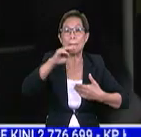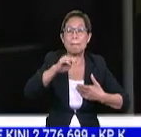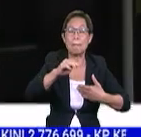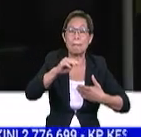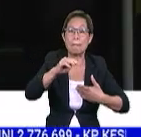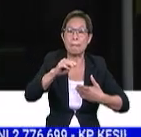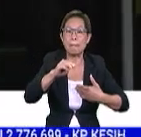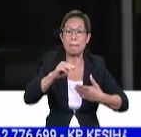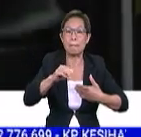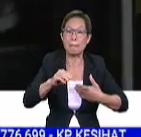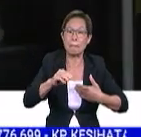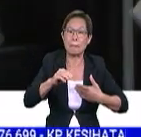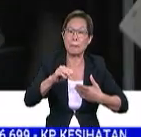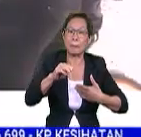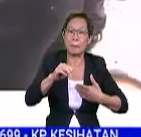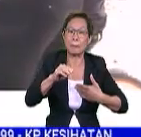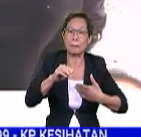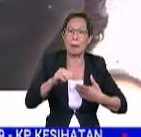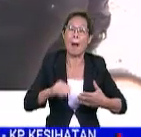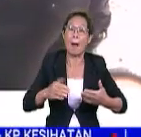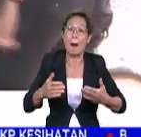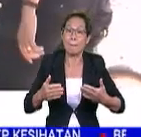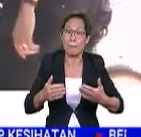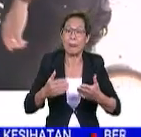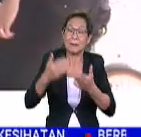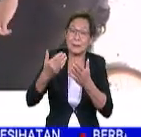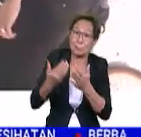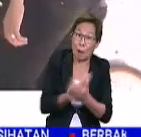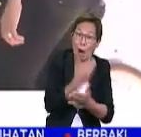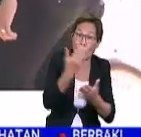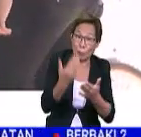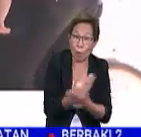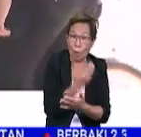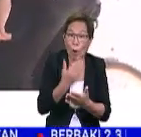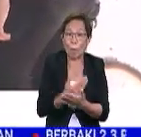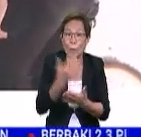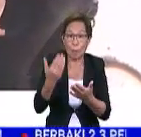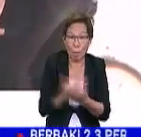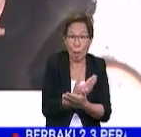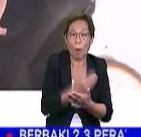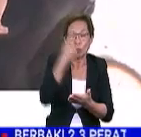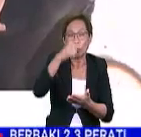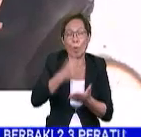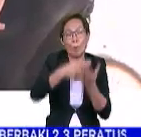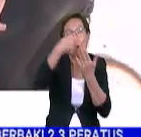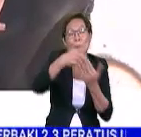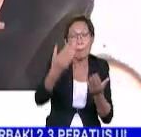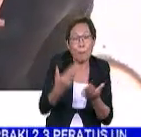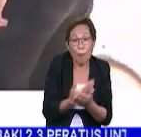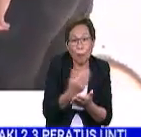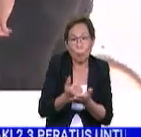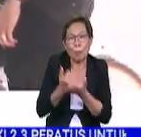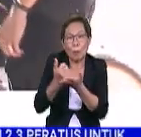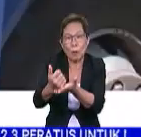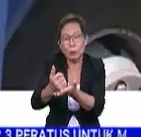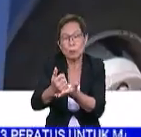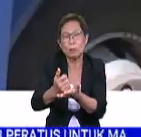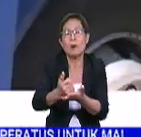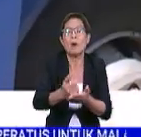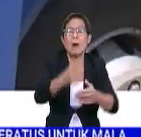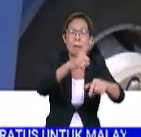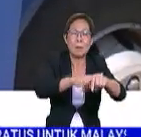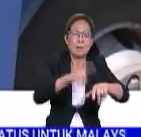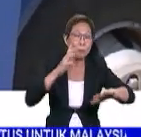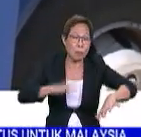ini dilaksanakan bagi membantu mangsa-mangsa banjir yang kehilangan dokumen